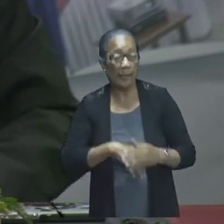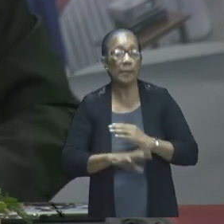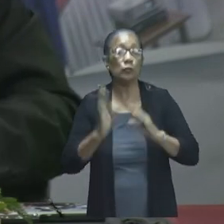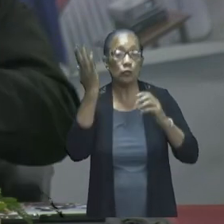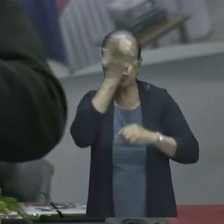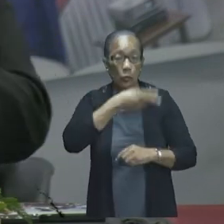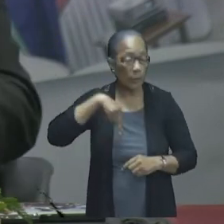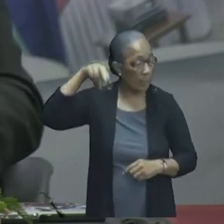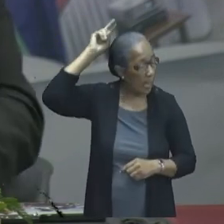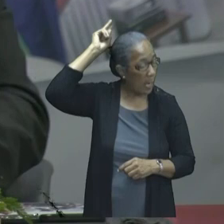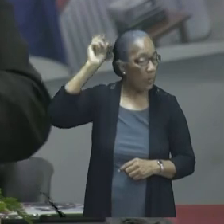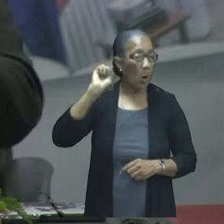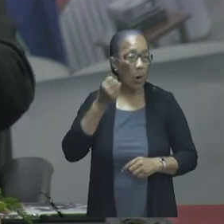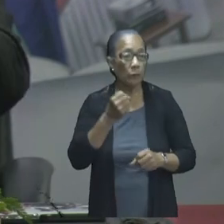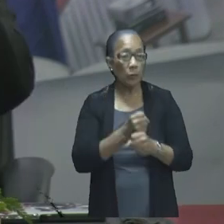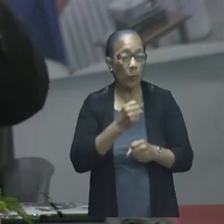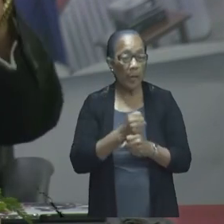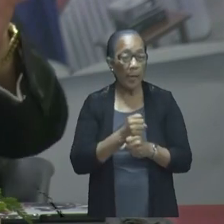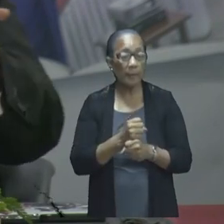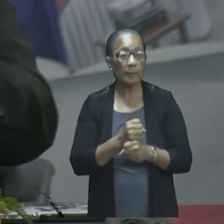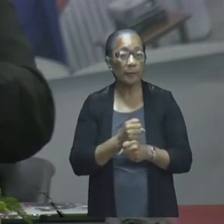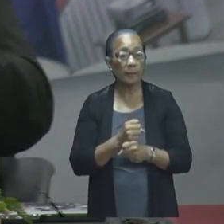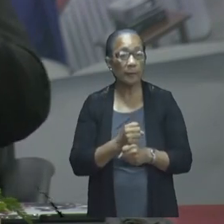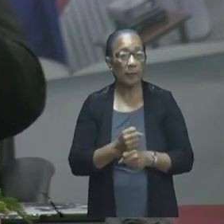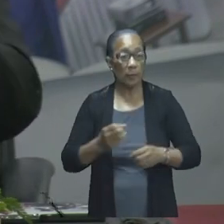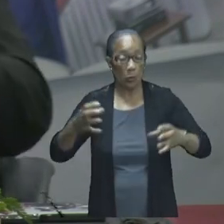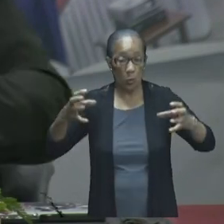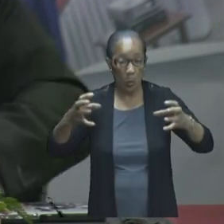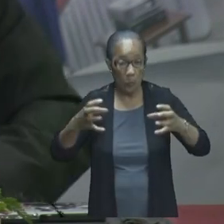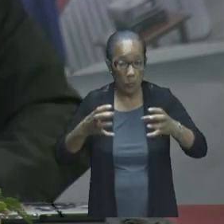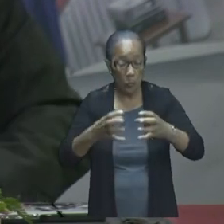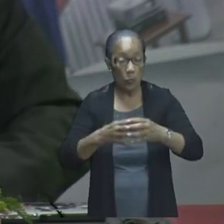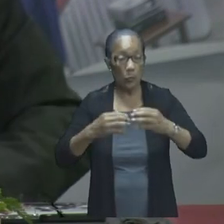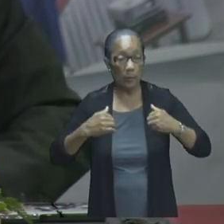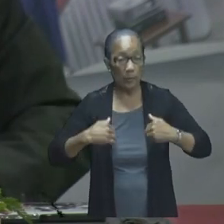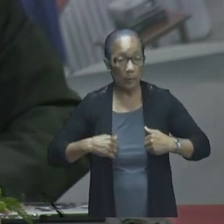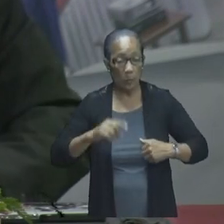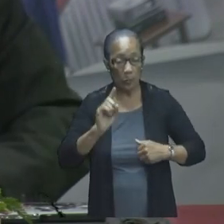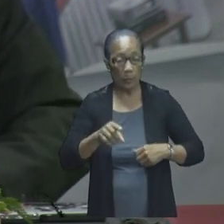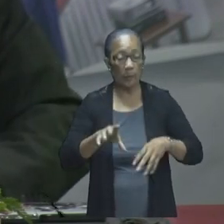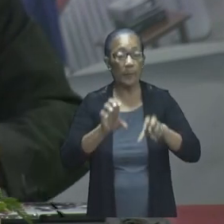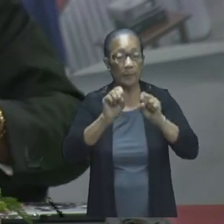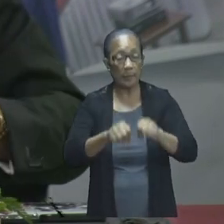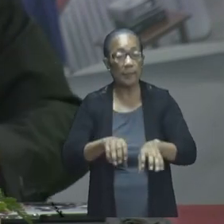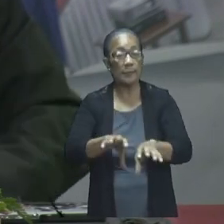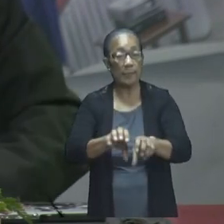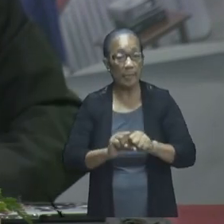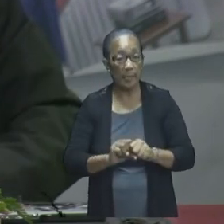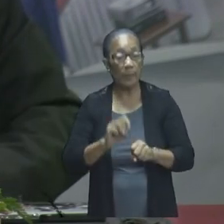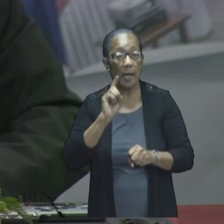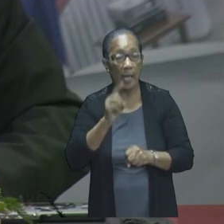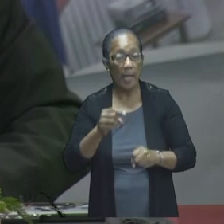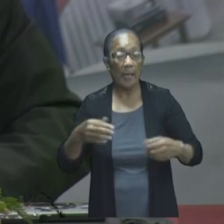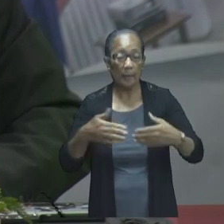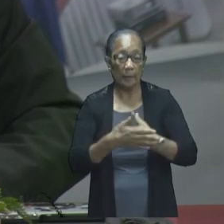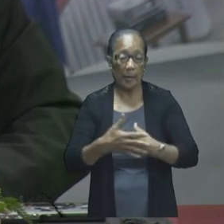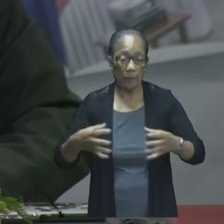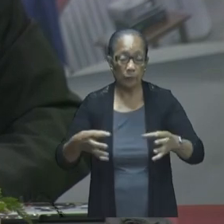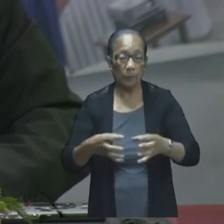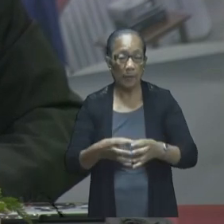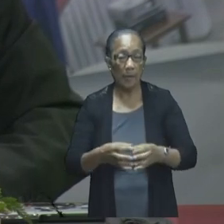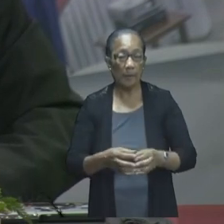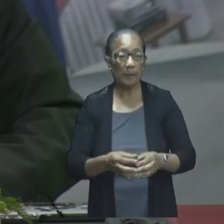van agenda de community kon zo van caricom neemt uiteindelijk die beslissing over die agenda en die meeting is gepland